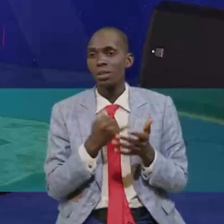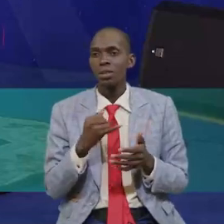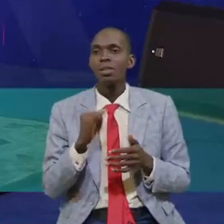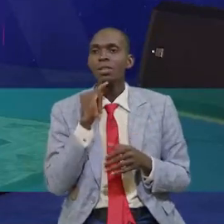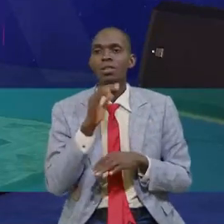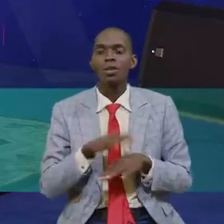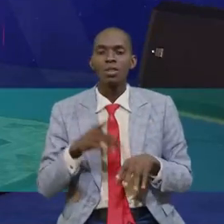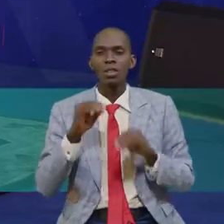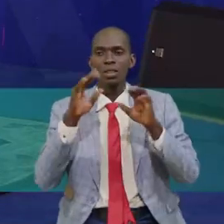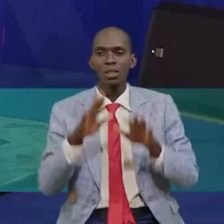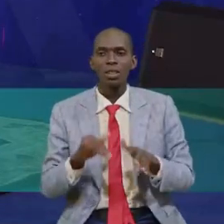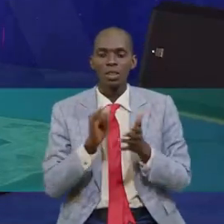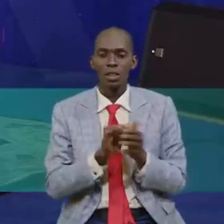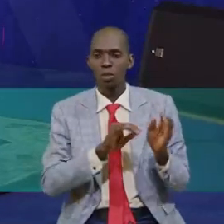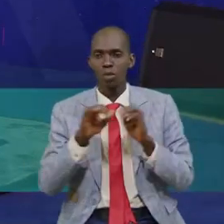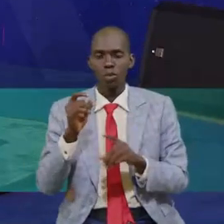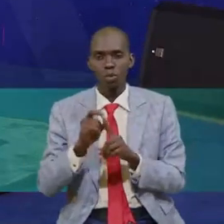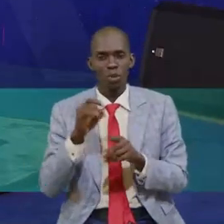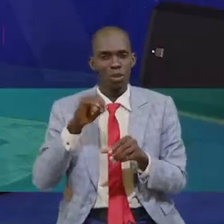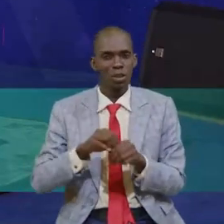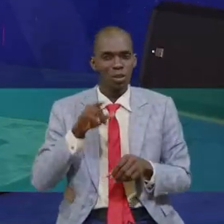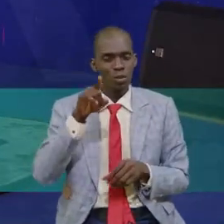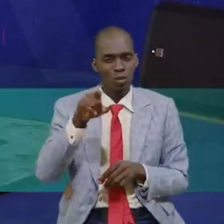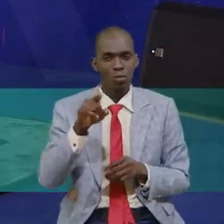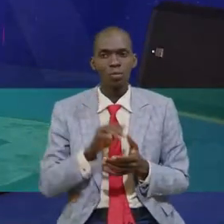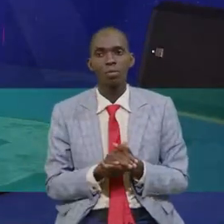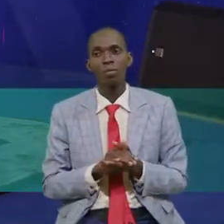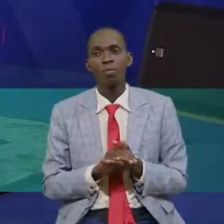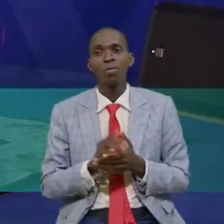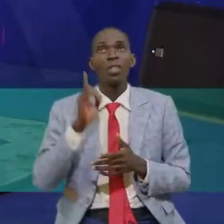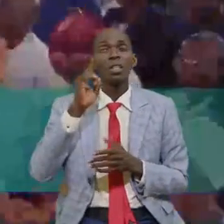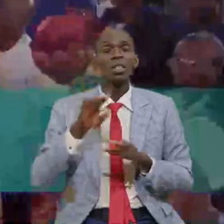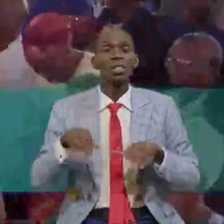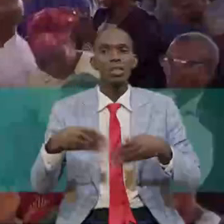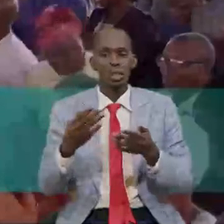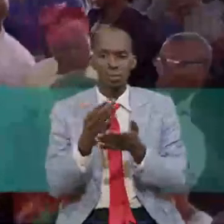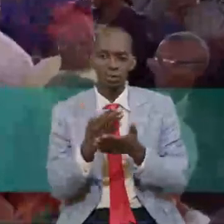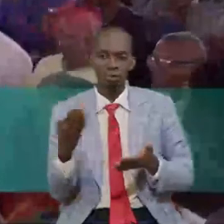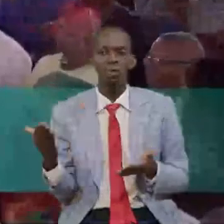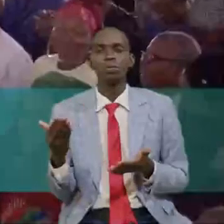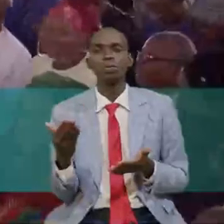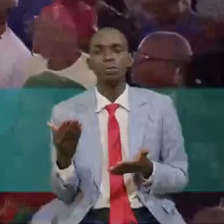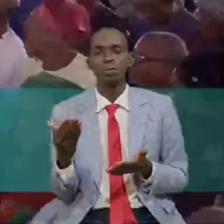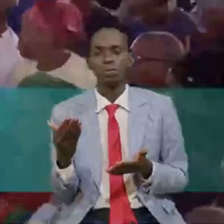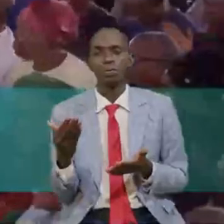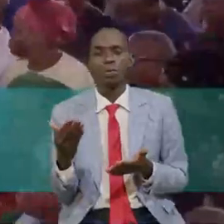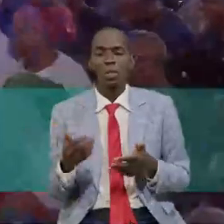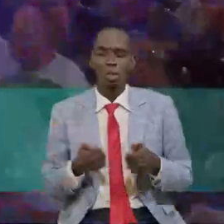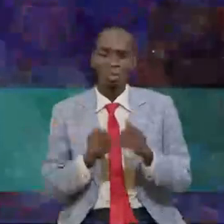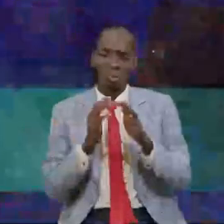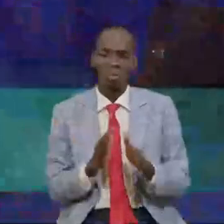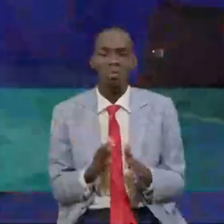ça c'est l'enseignant qui met le message dans les oreilles. Il donne aux uns, les